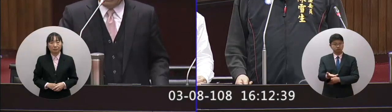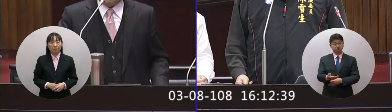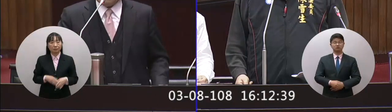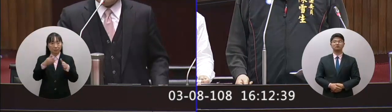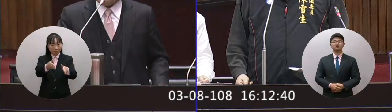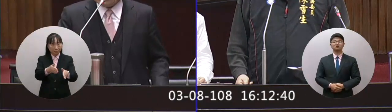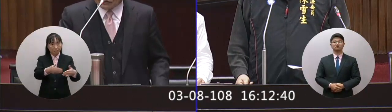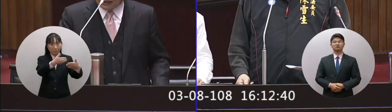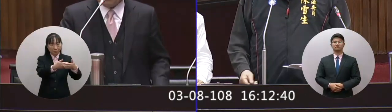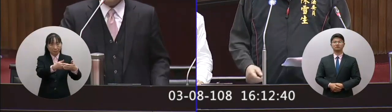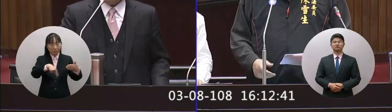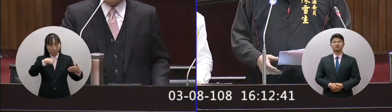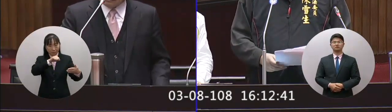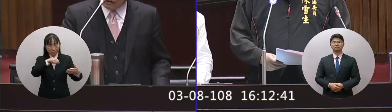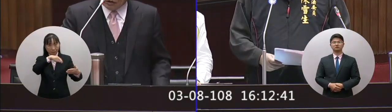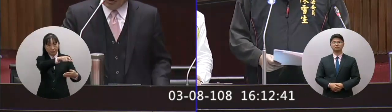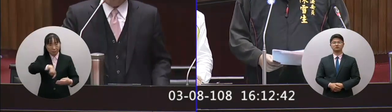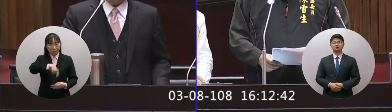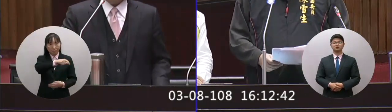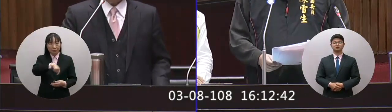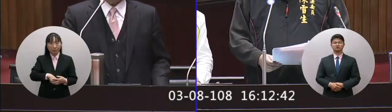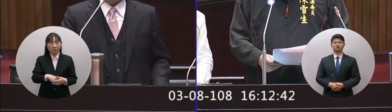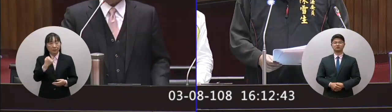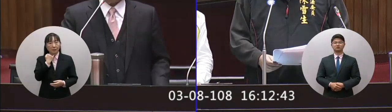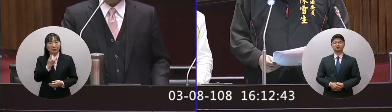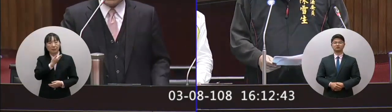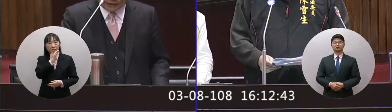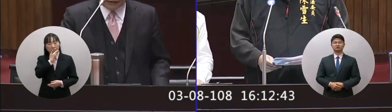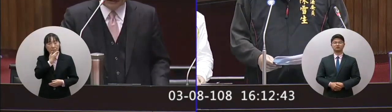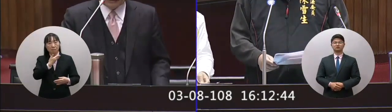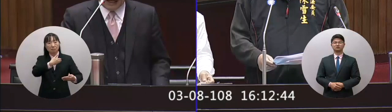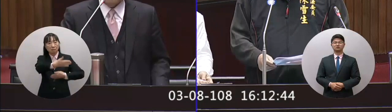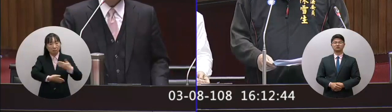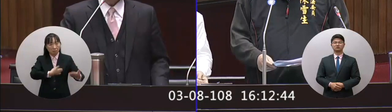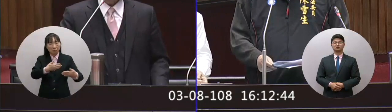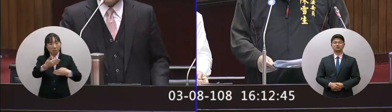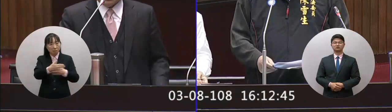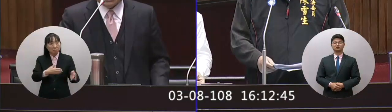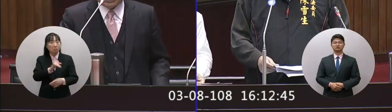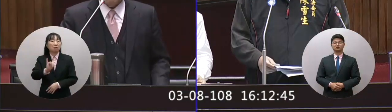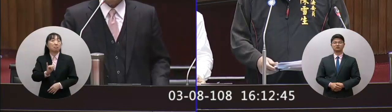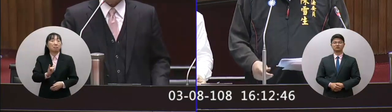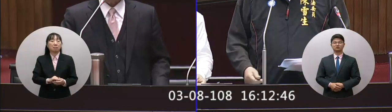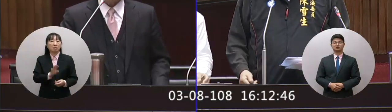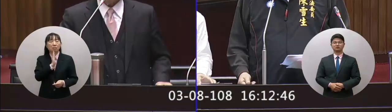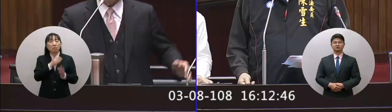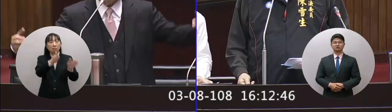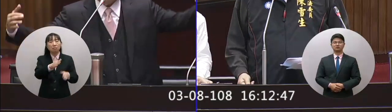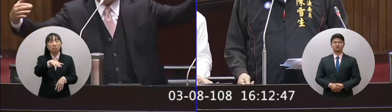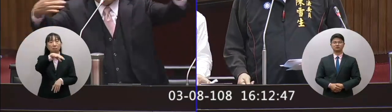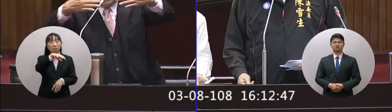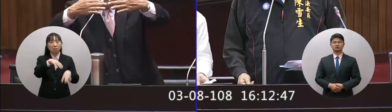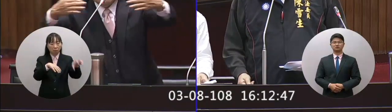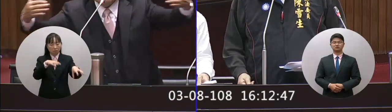于两岸之间能够互利互通我都赞成，但对于地方政